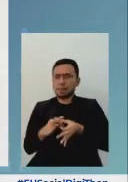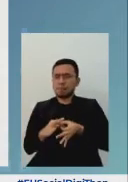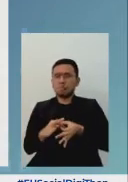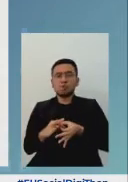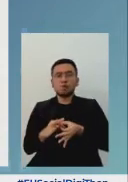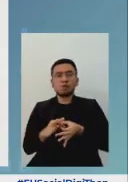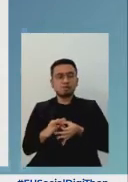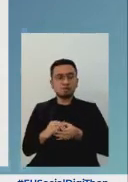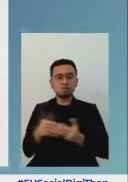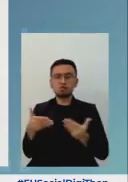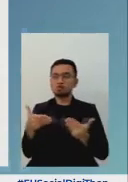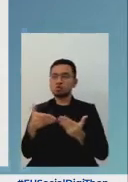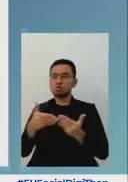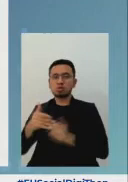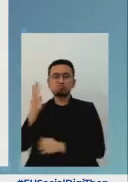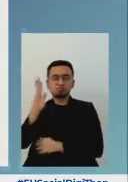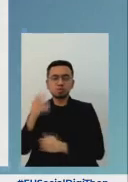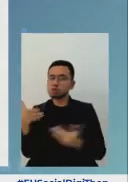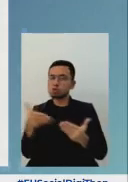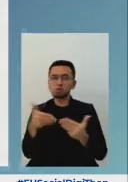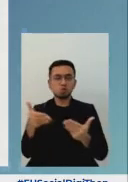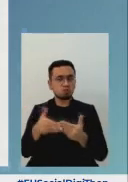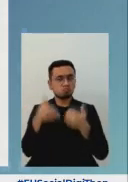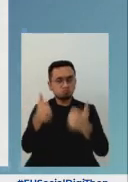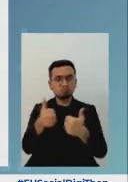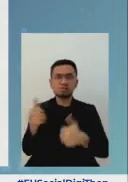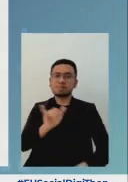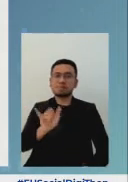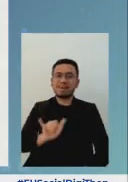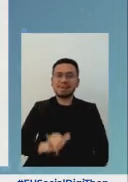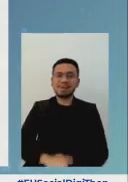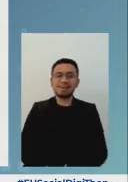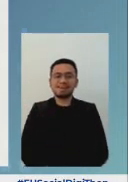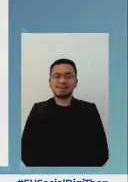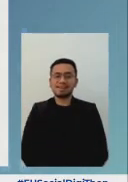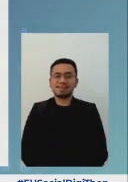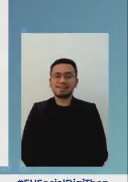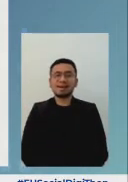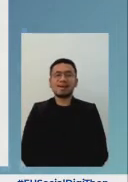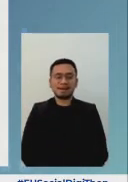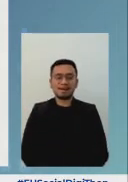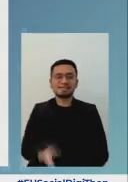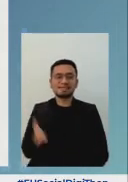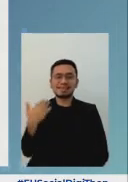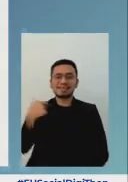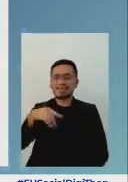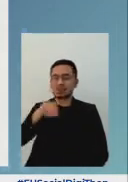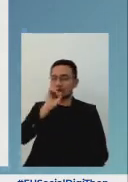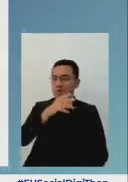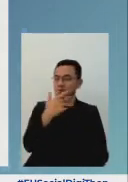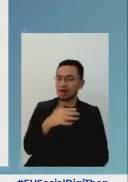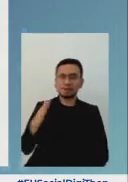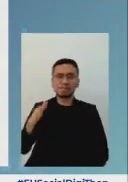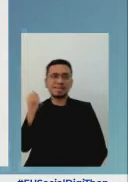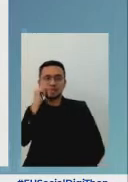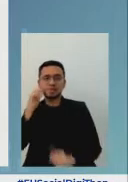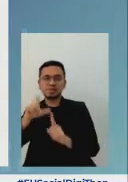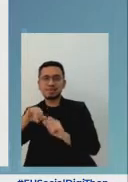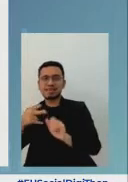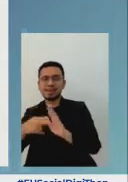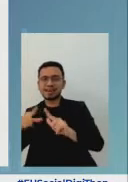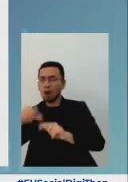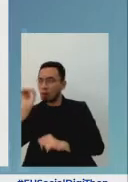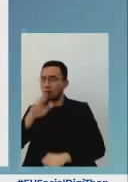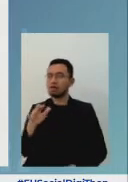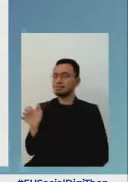aduh cocok banget gitu. Dan ada beberapa yang, wah ini kayaknya saya juga mau ngomong ini juga mau ngomong ini gitu, jadi saya seneng banget tadi.